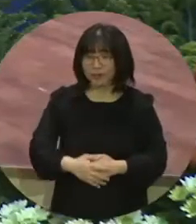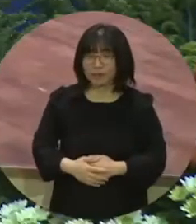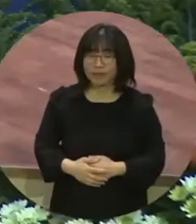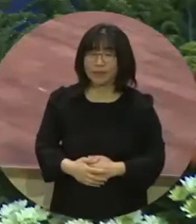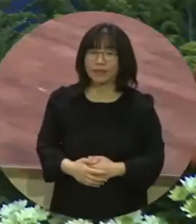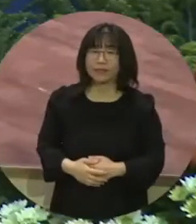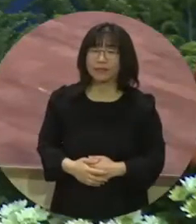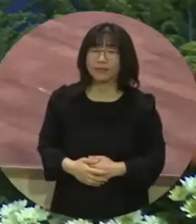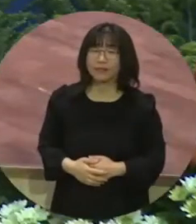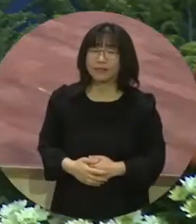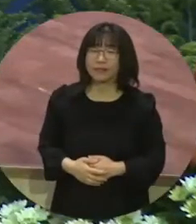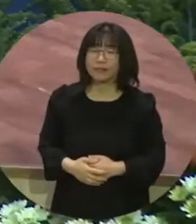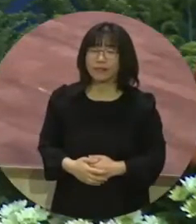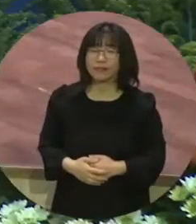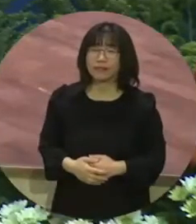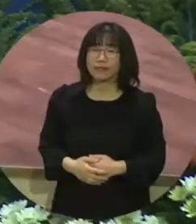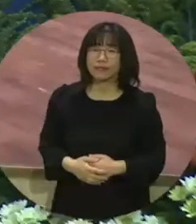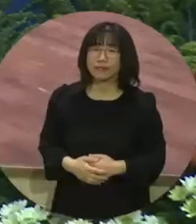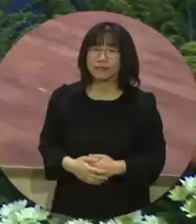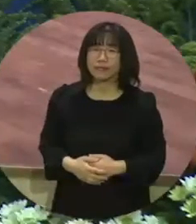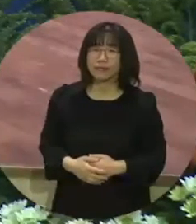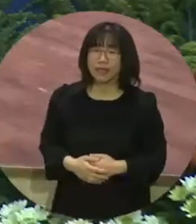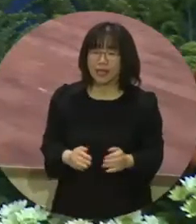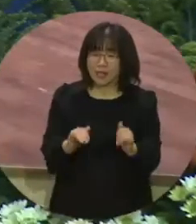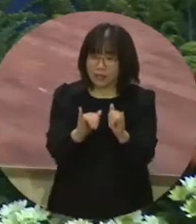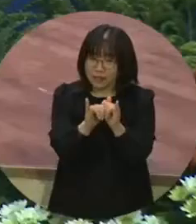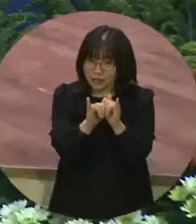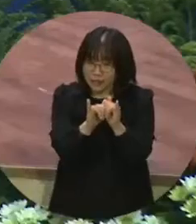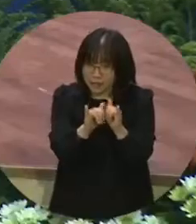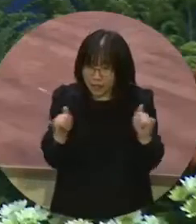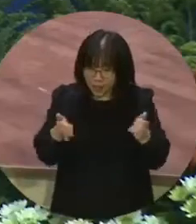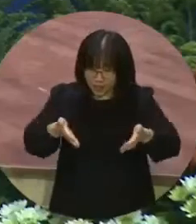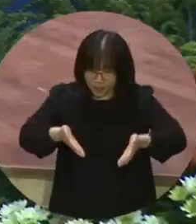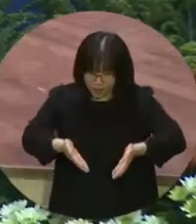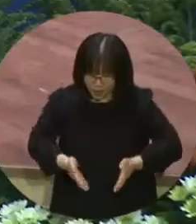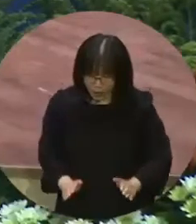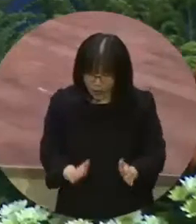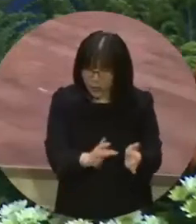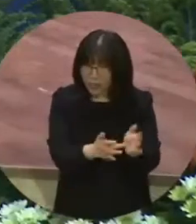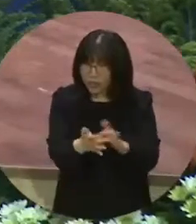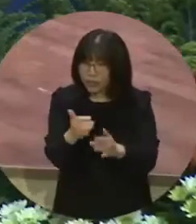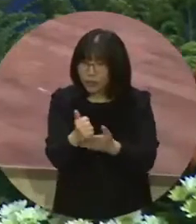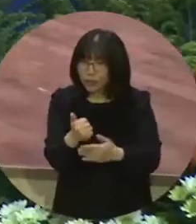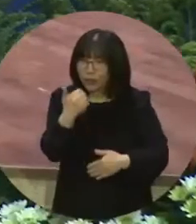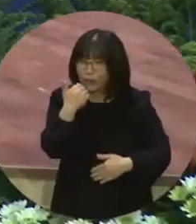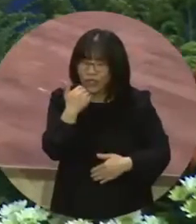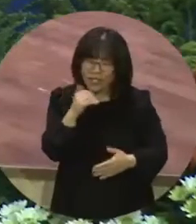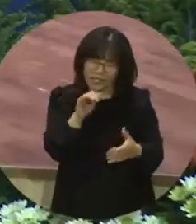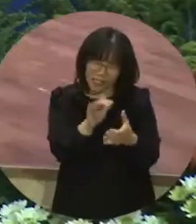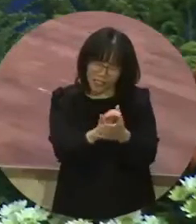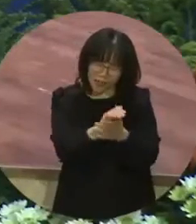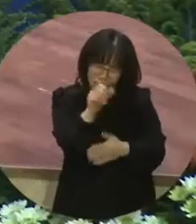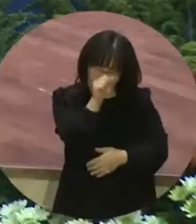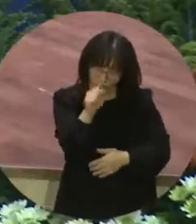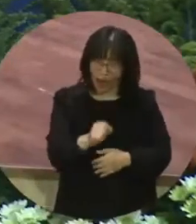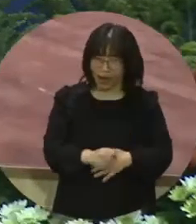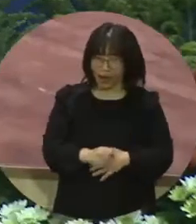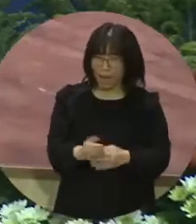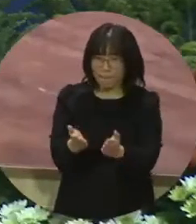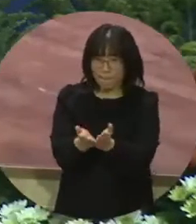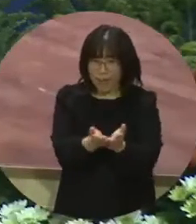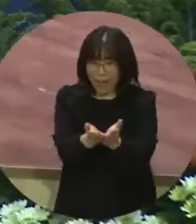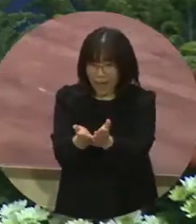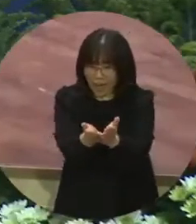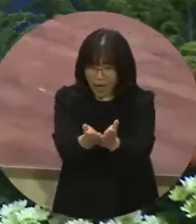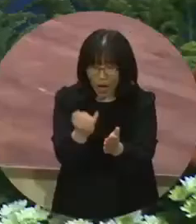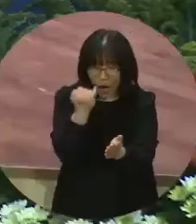그것을 잘 드러내 준다는 것입니다. 인간으로서 예수님은 친구 사귀기를 좋아했고 배를 타고 호수로